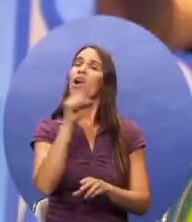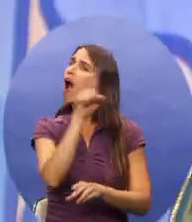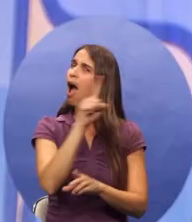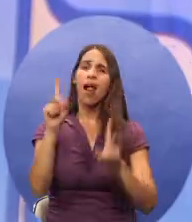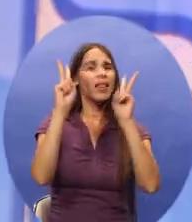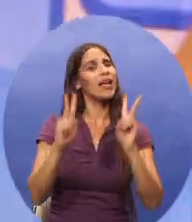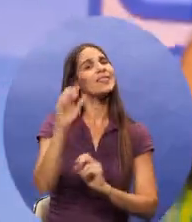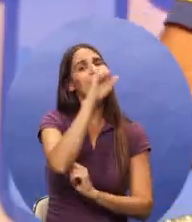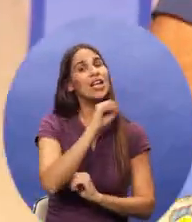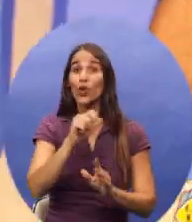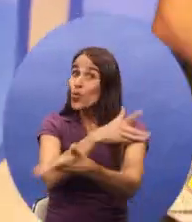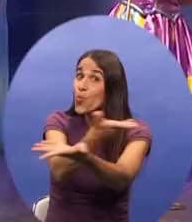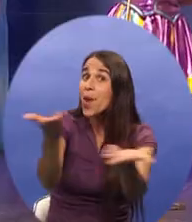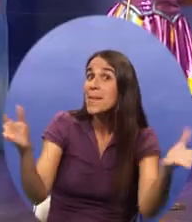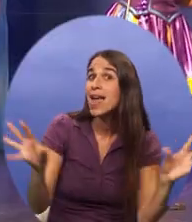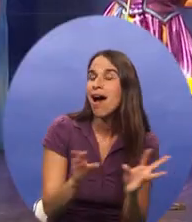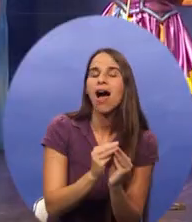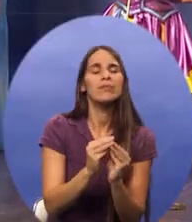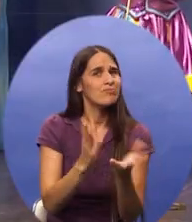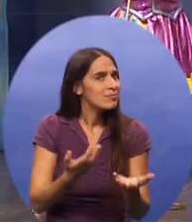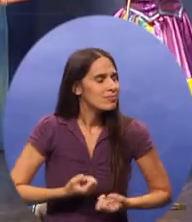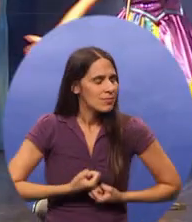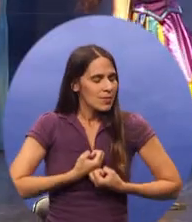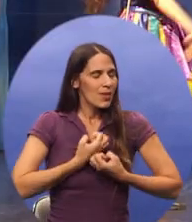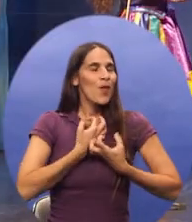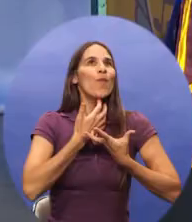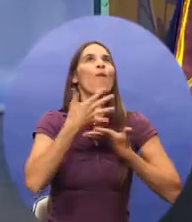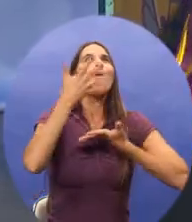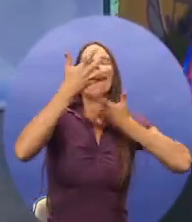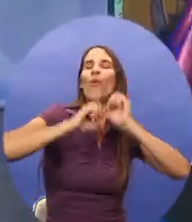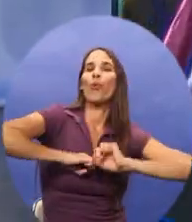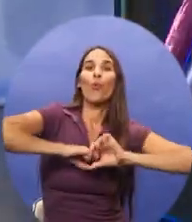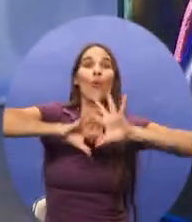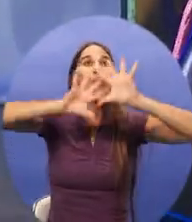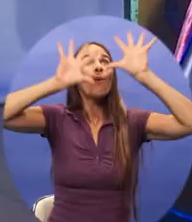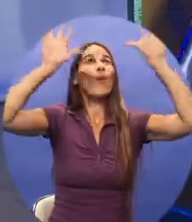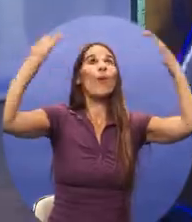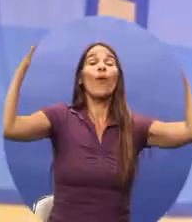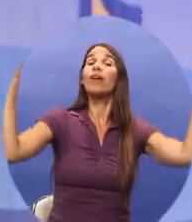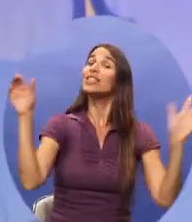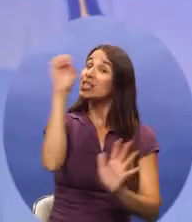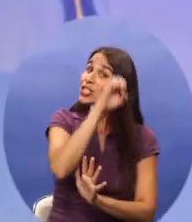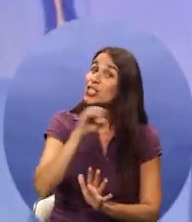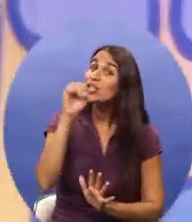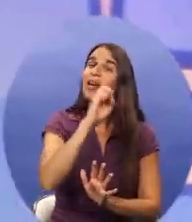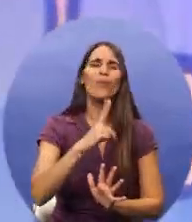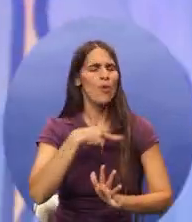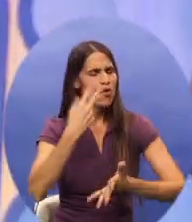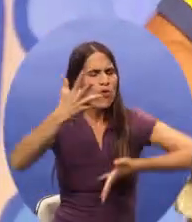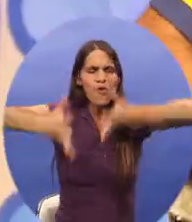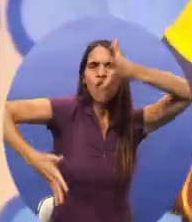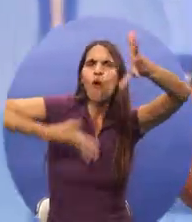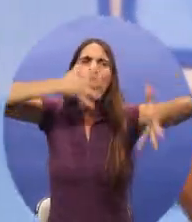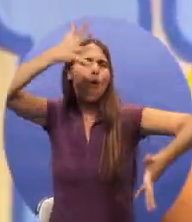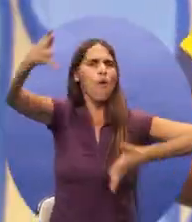שיר, אל תפסיק לשיר, תגלה את הכל ותפיץ אור בהיר. שירו איתנו. שיר